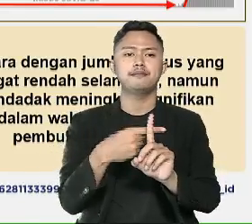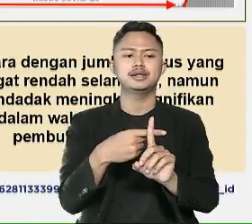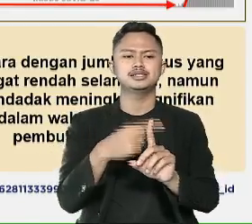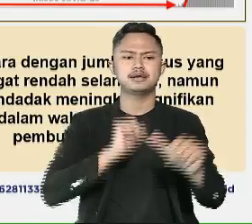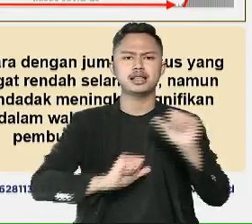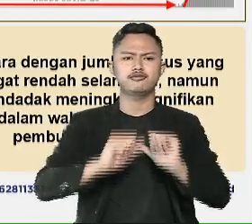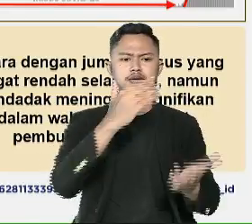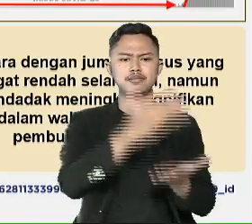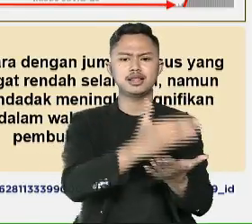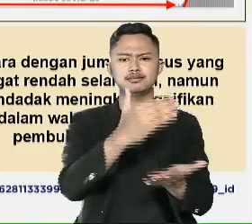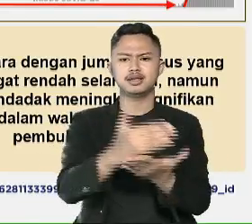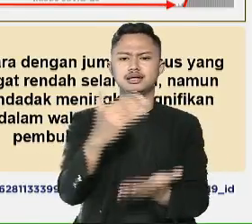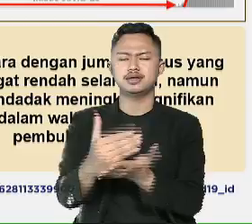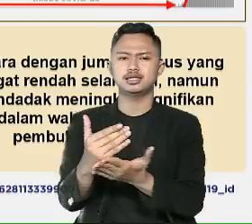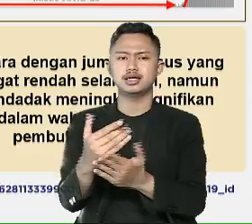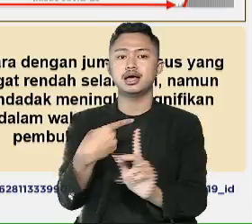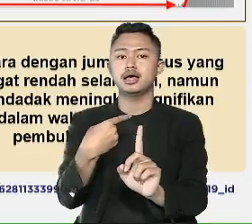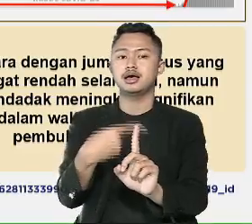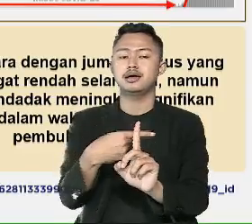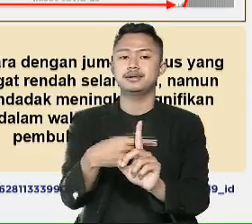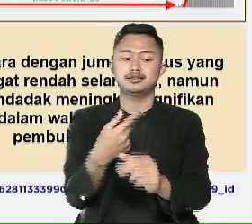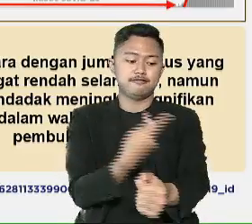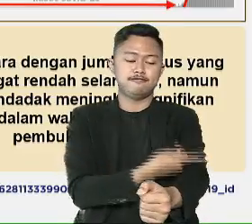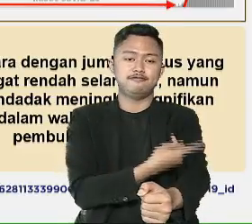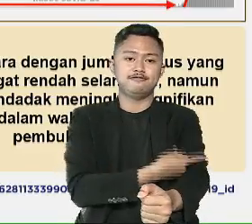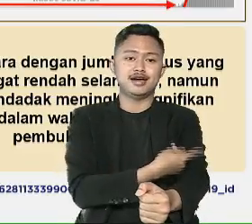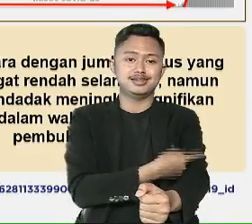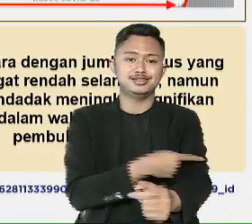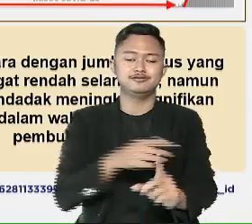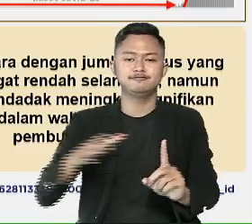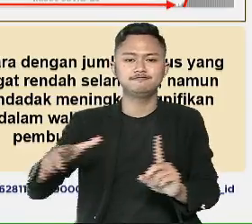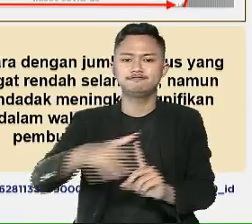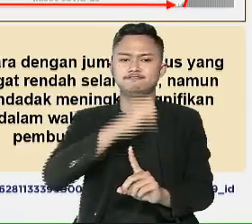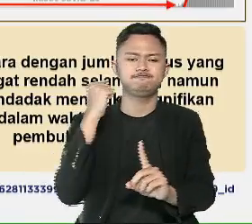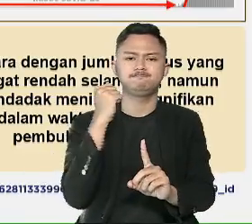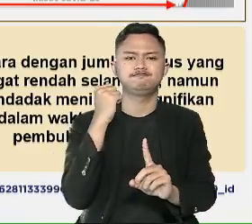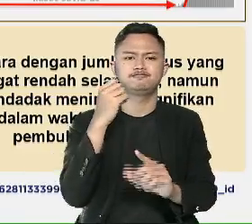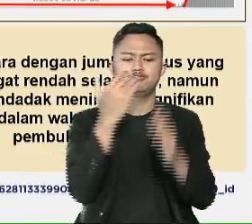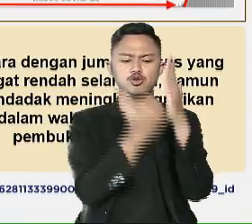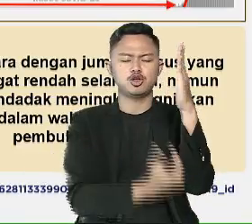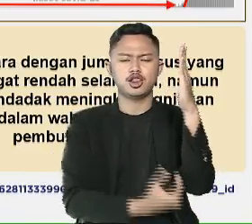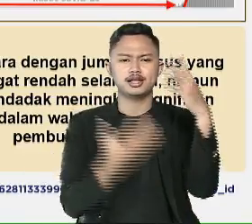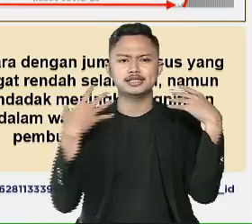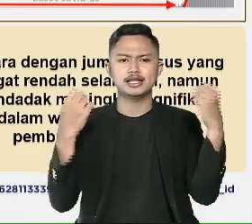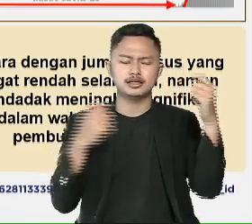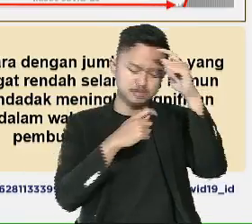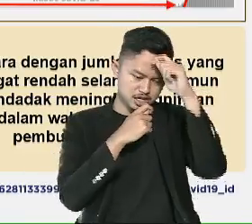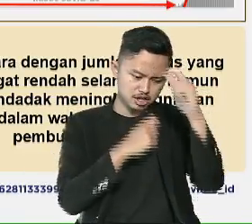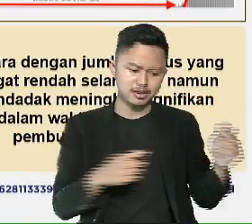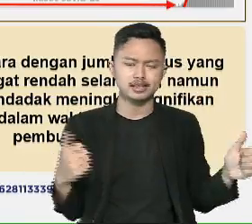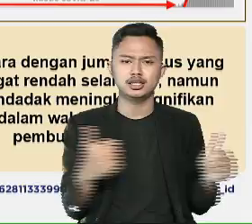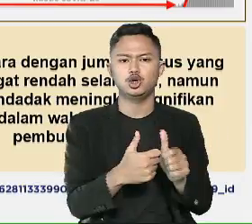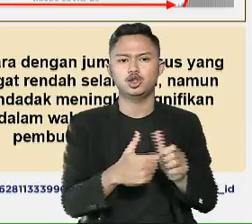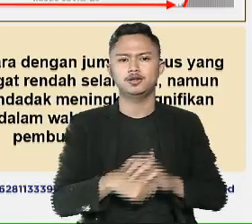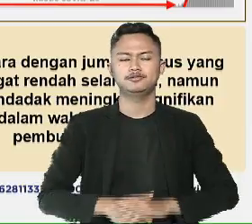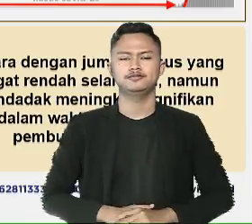mobilitas dan juga peningkatan cakupan vaksinasi dan disiplin protokol kesehatan pada kegiatan